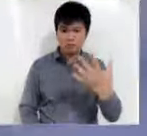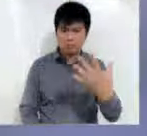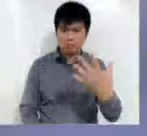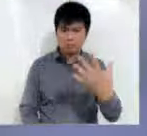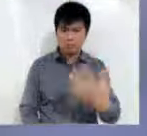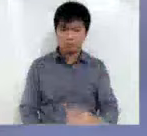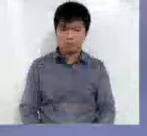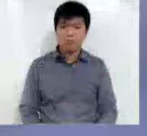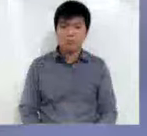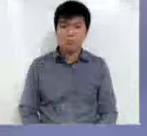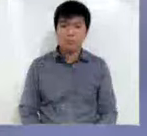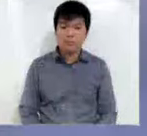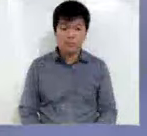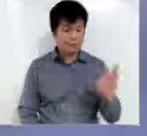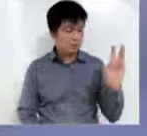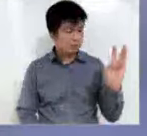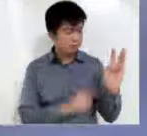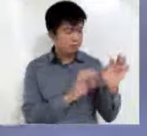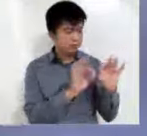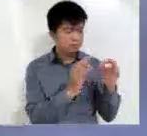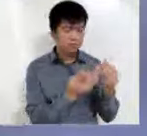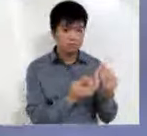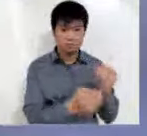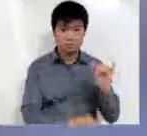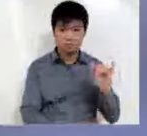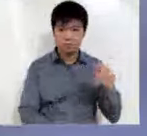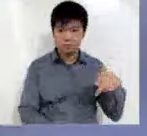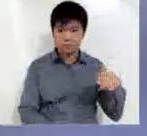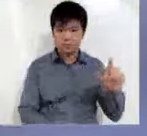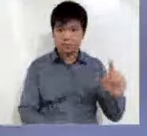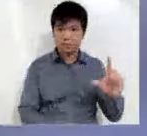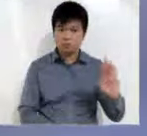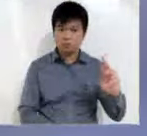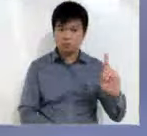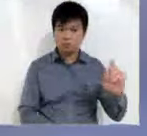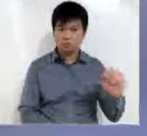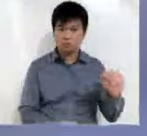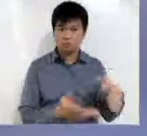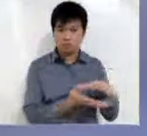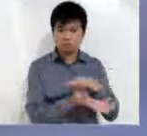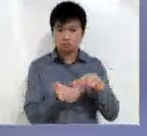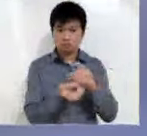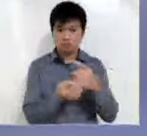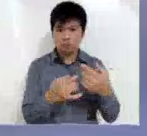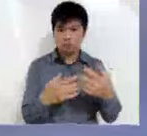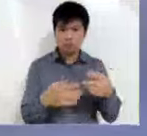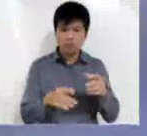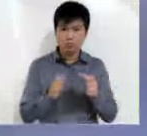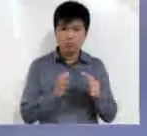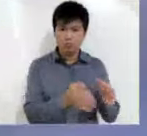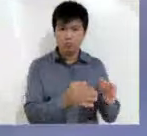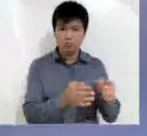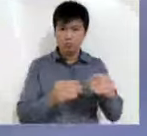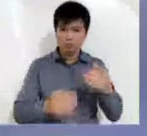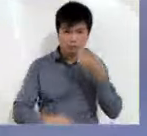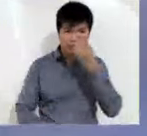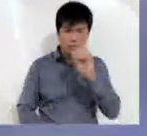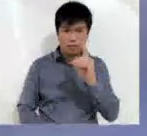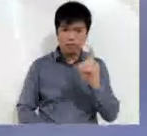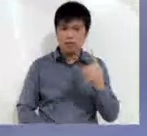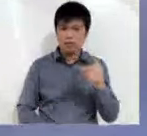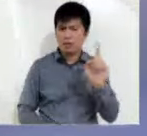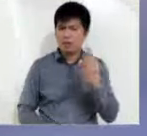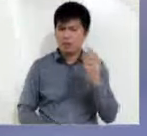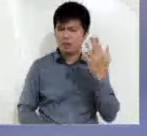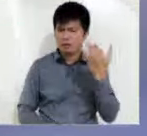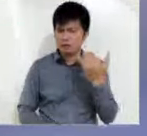na pamilya ng mga katutubong lumad ang nagrambulan sa gitna ng kalsada sa Davao City. Ang pinag-ugatan, mga